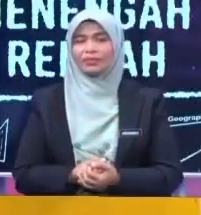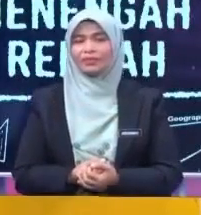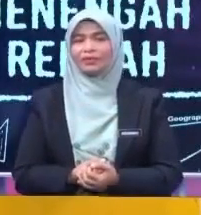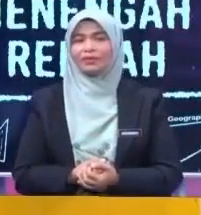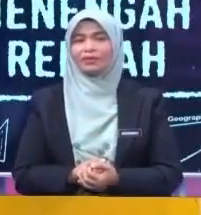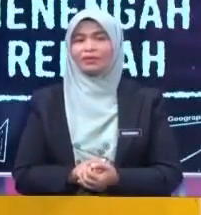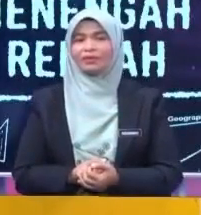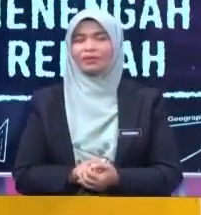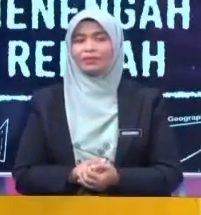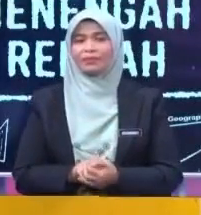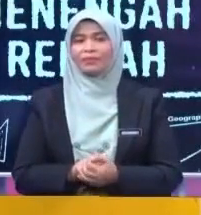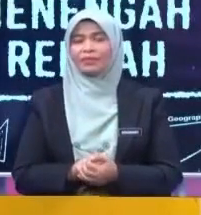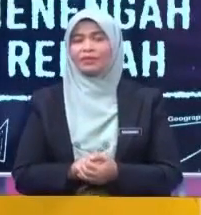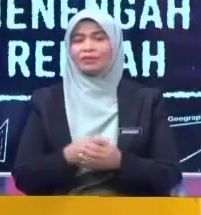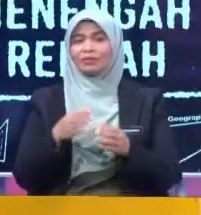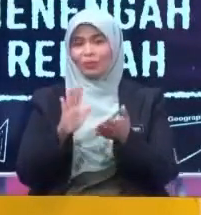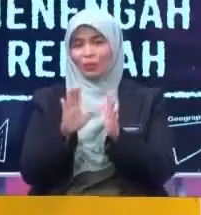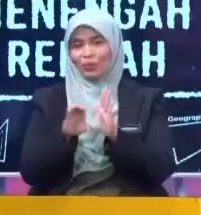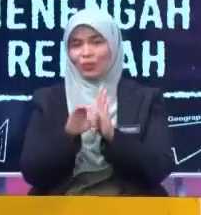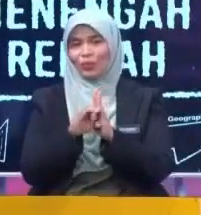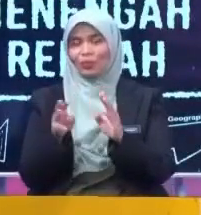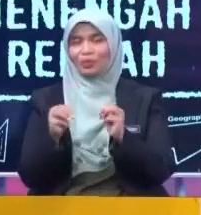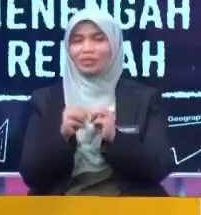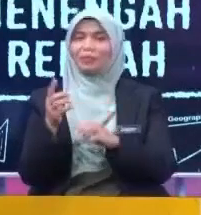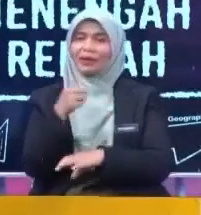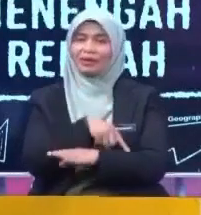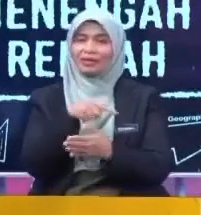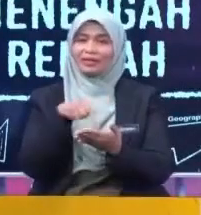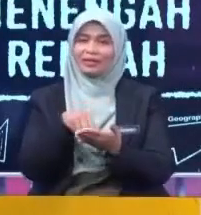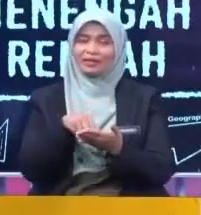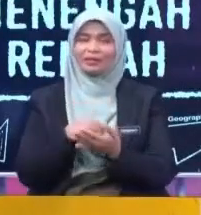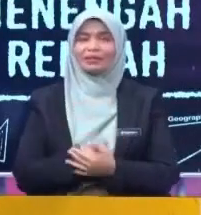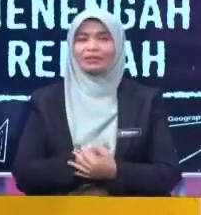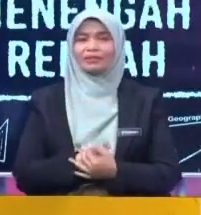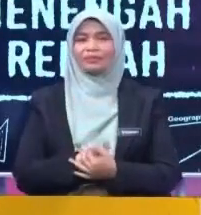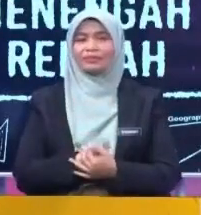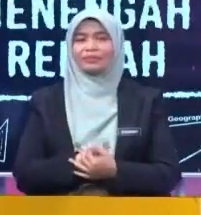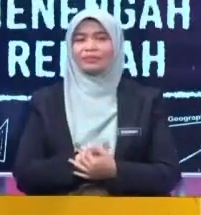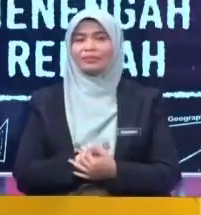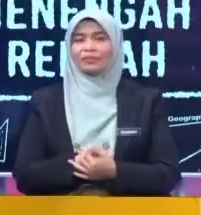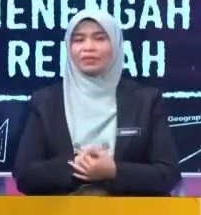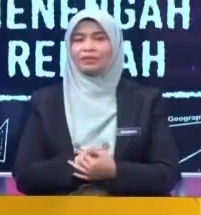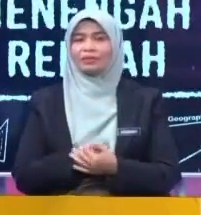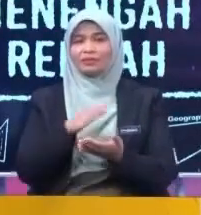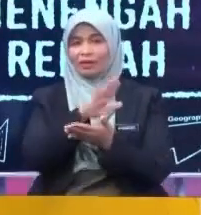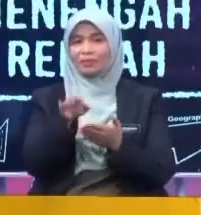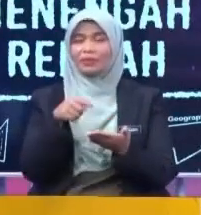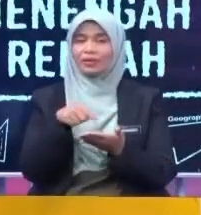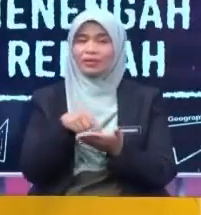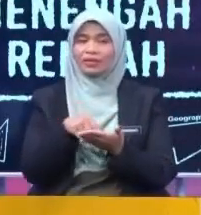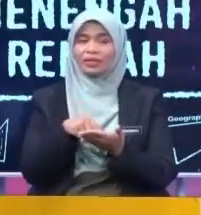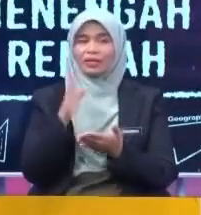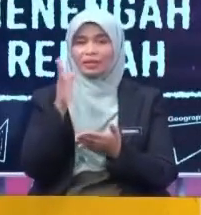ni kan. Aiman jadi anak murid Ustazah. Lepas tu pelajar-pelajar yang empat orang ni pun jadi anak murid Ustazah. Semuanya akan dicatat oleh